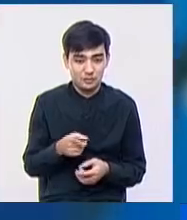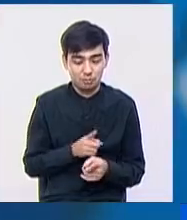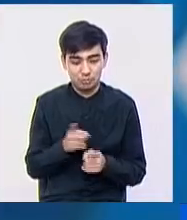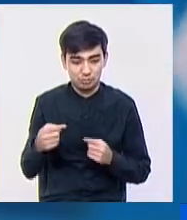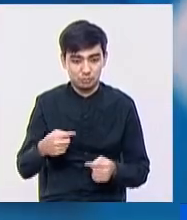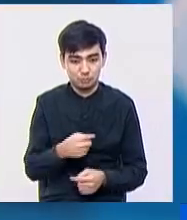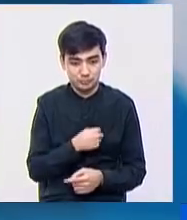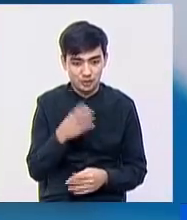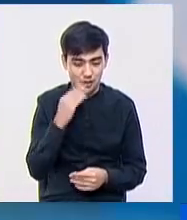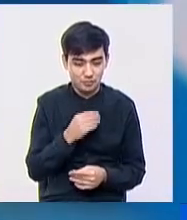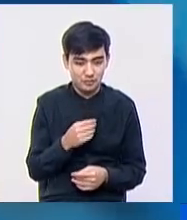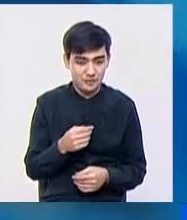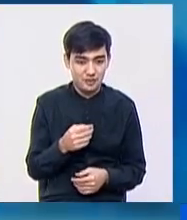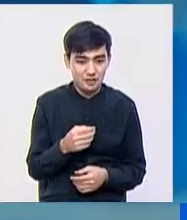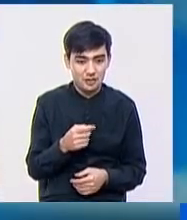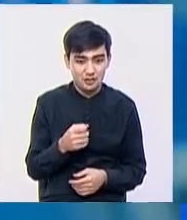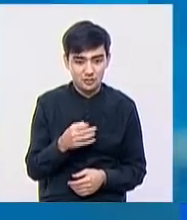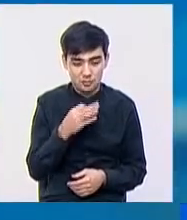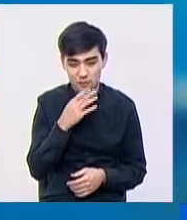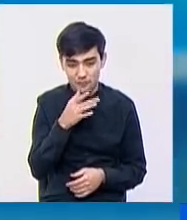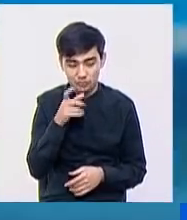говорится, может найти где угодно человека.